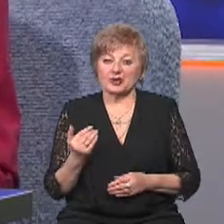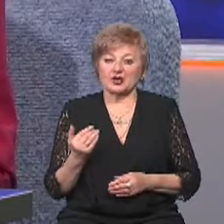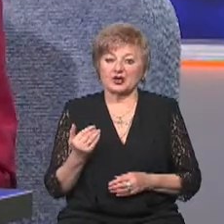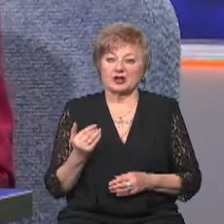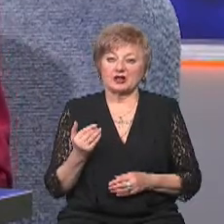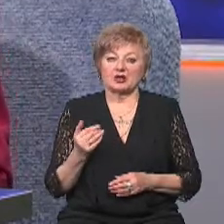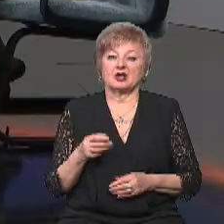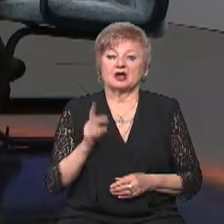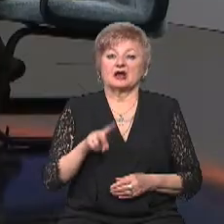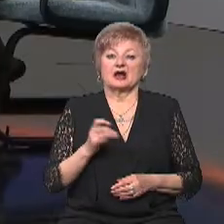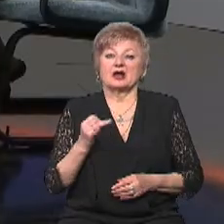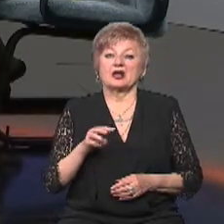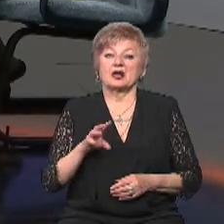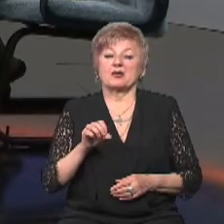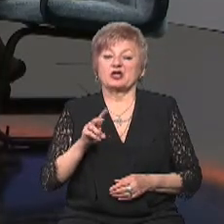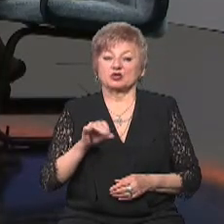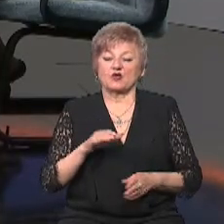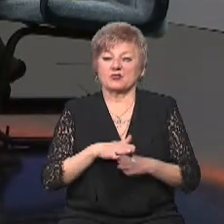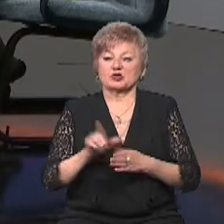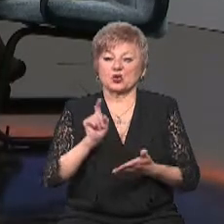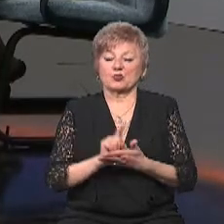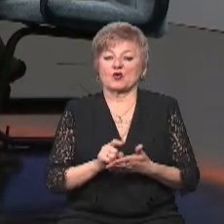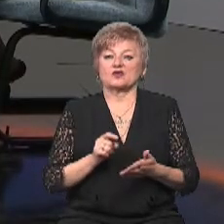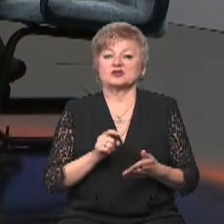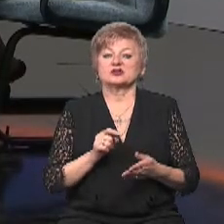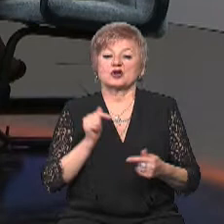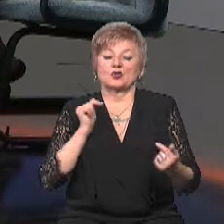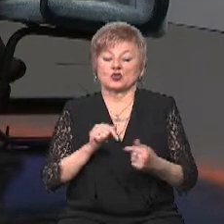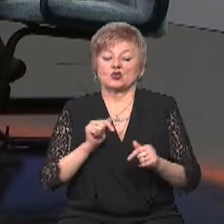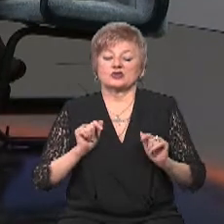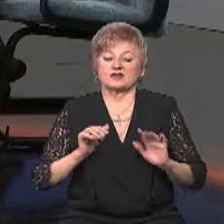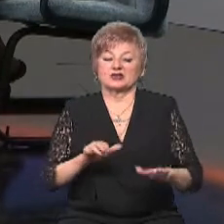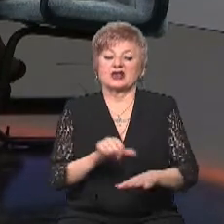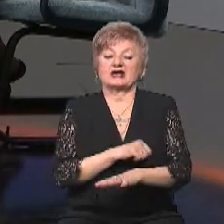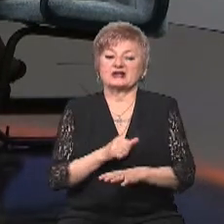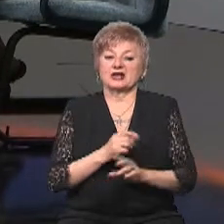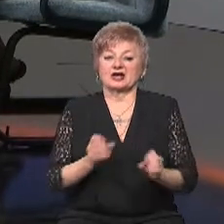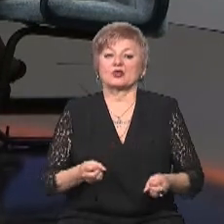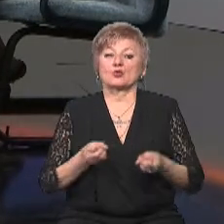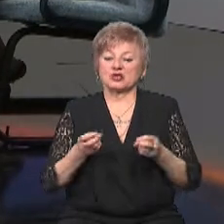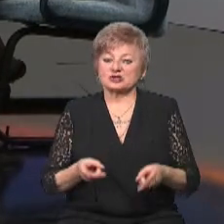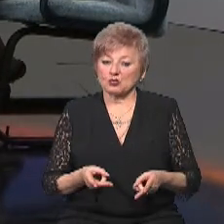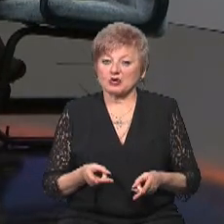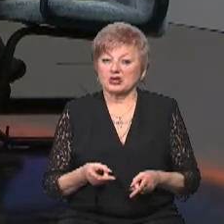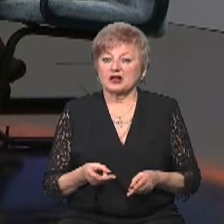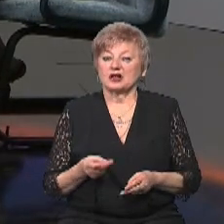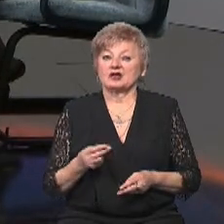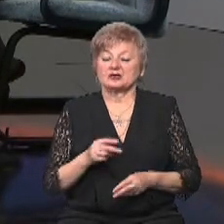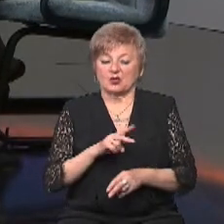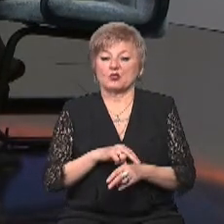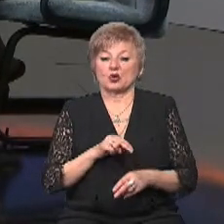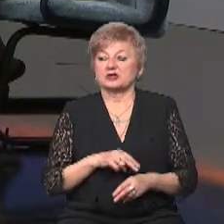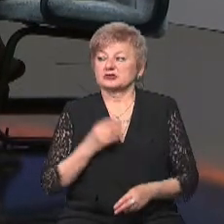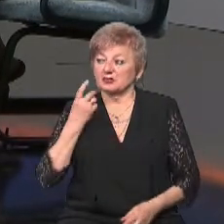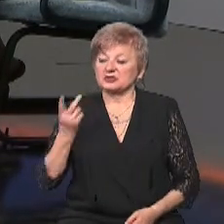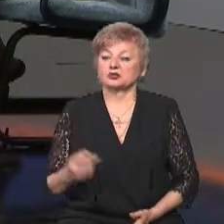Коментар Дмитра Клименка, виконуючого обов'язки начальника управління протидії наркозлочинності Головного управління Національної поліції у Запорізькій області.